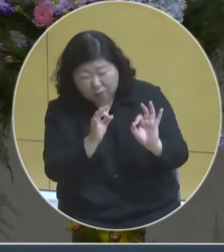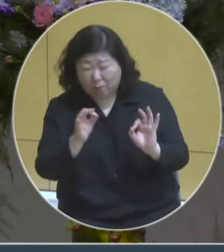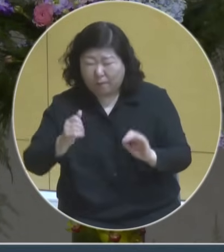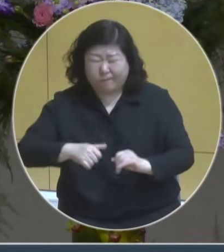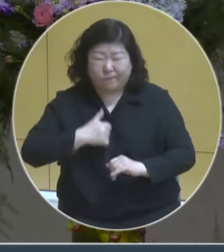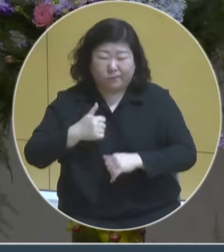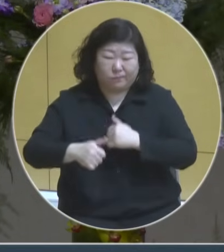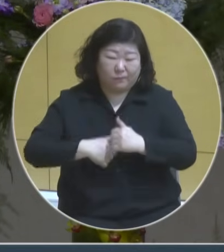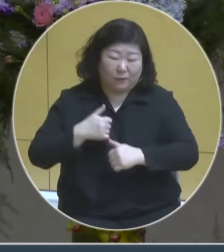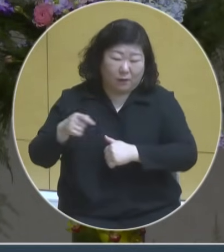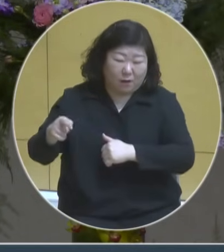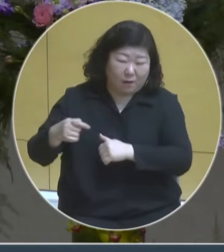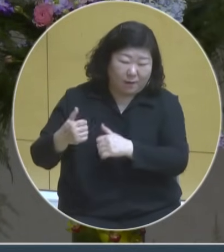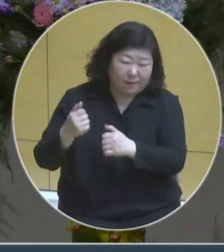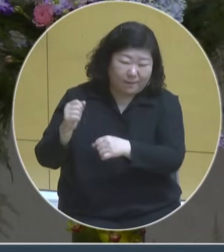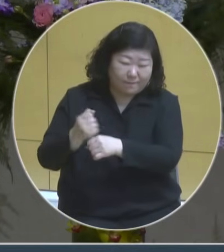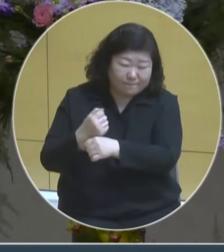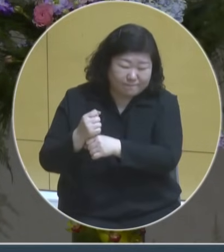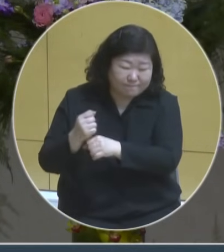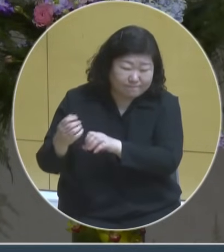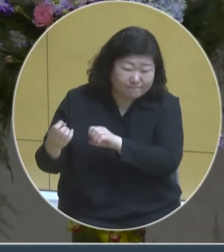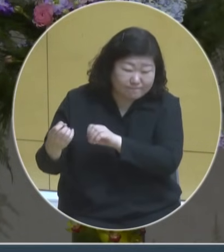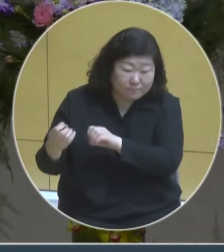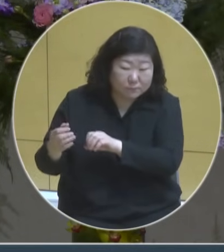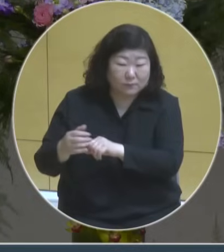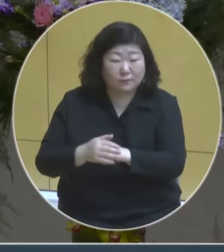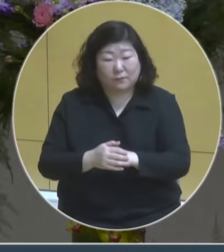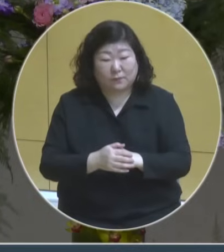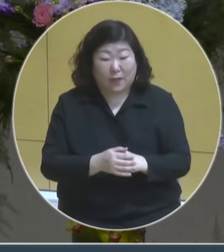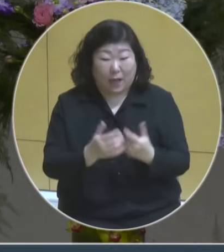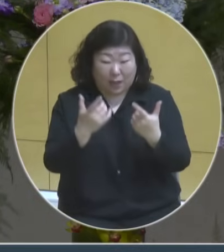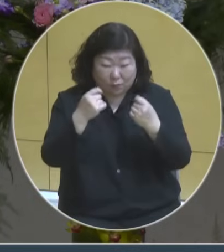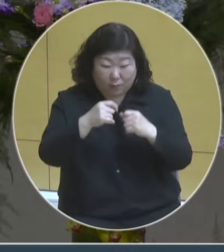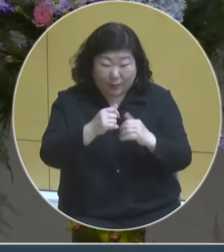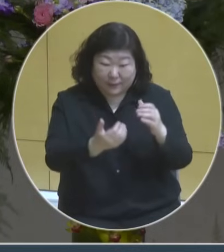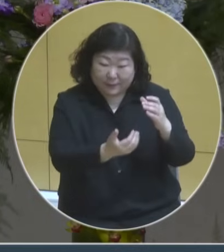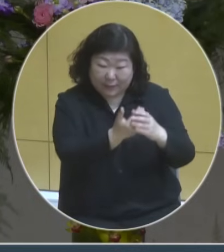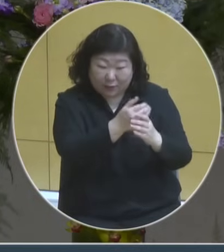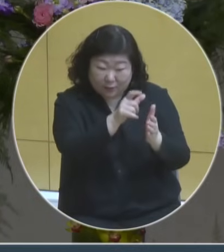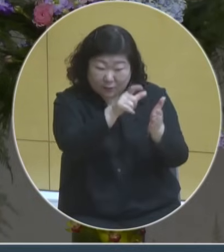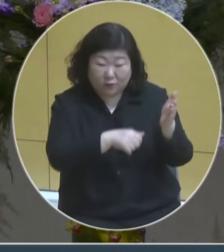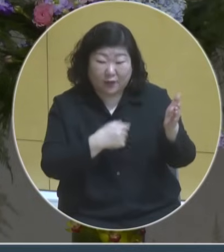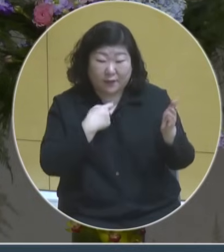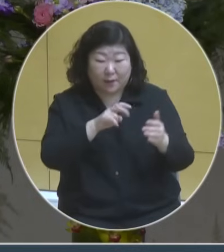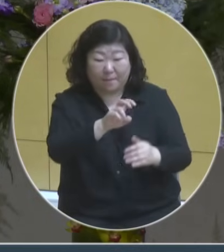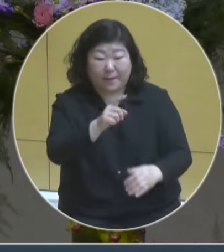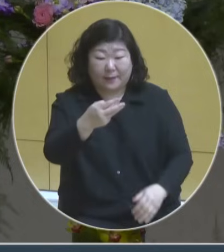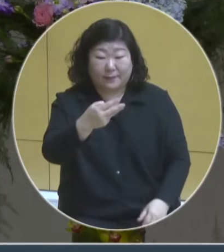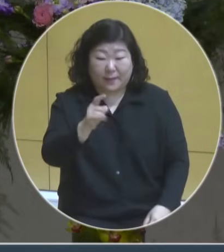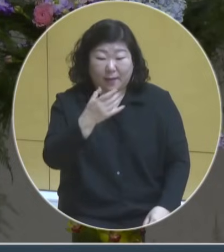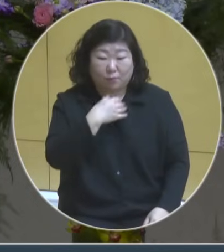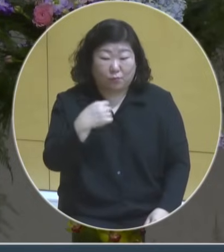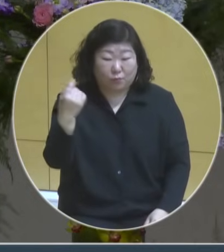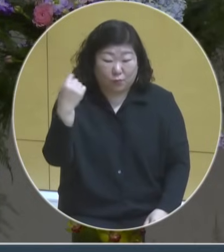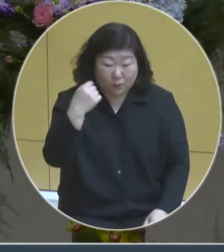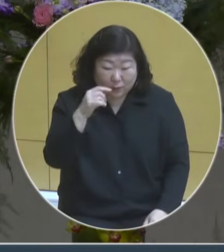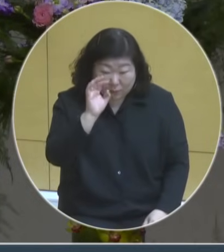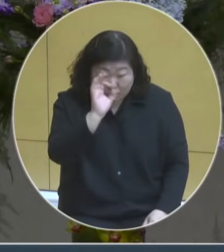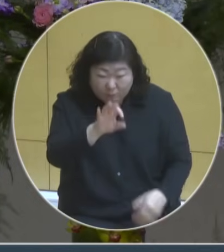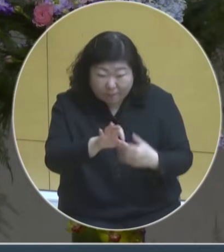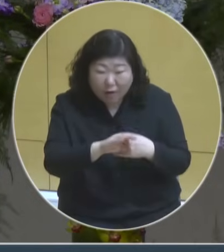의논하라고 했고 같은 사건을 기록한 마태복음 12장 14절 는 예수님을 어떻게 죽을 것인지를